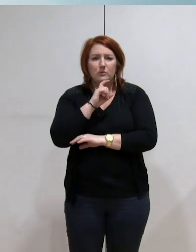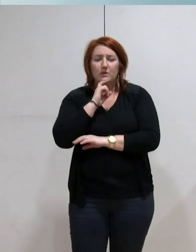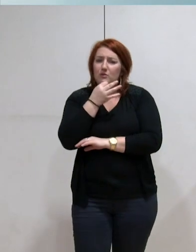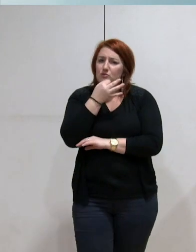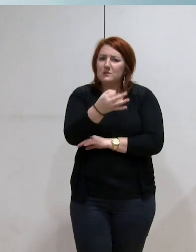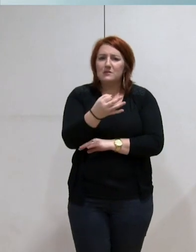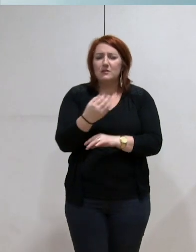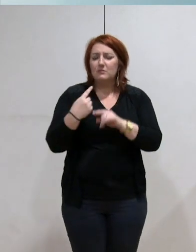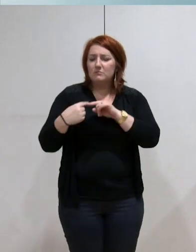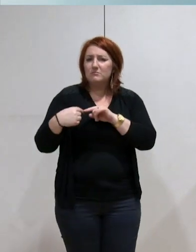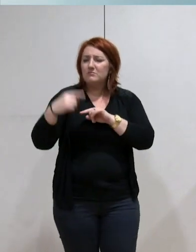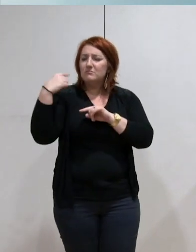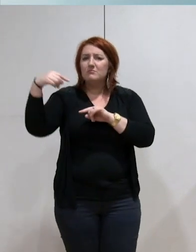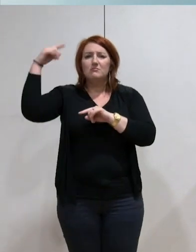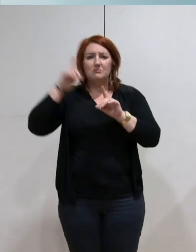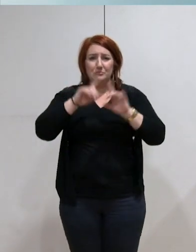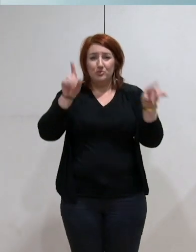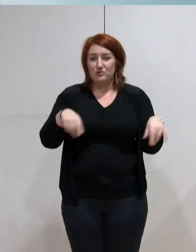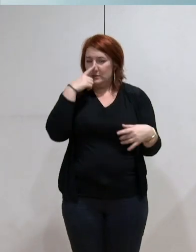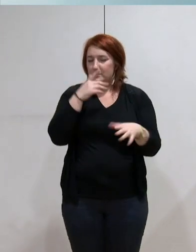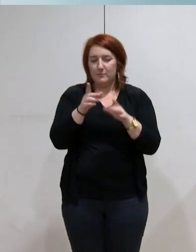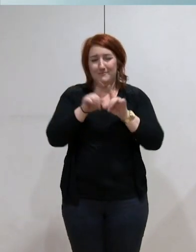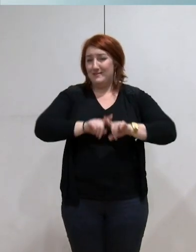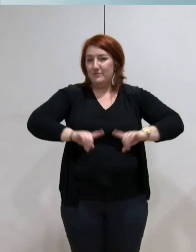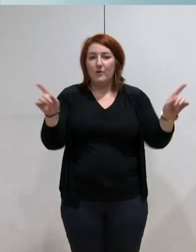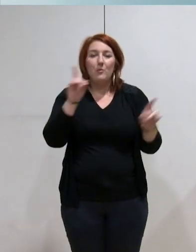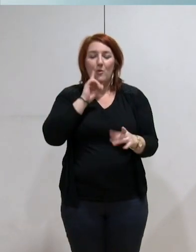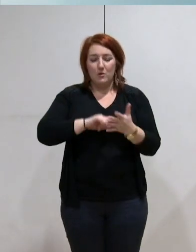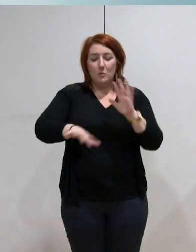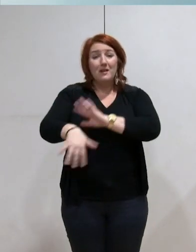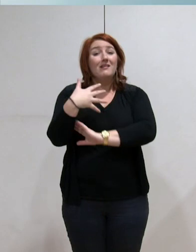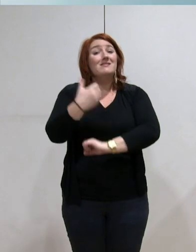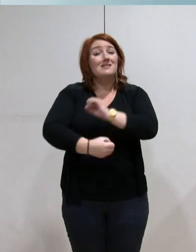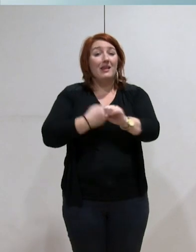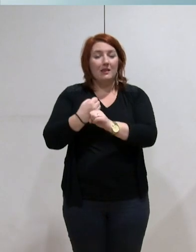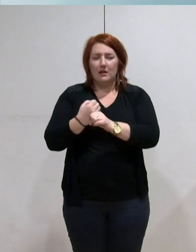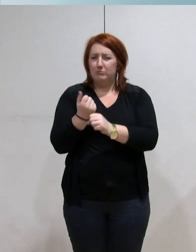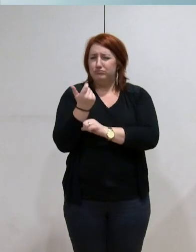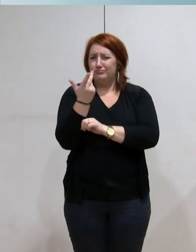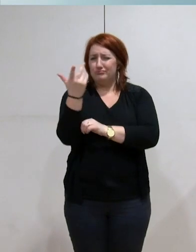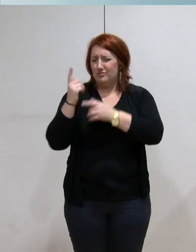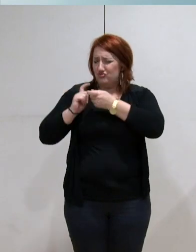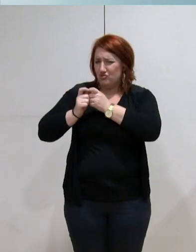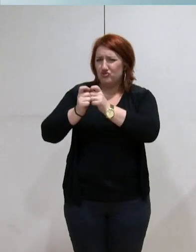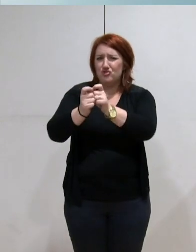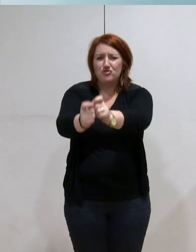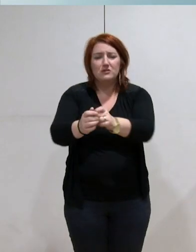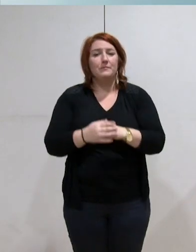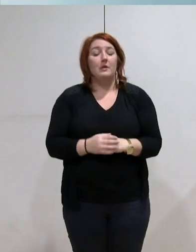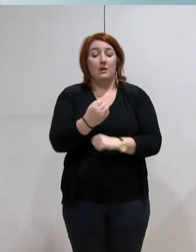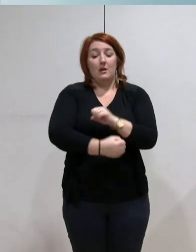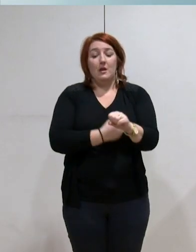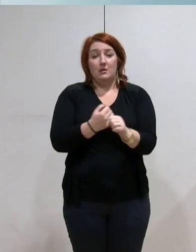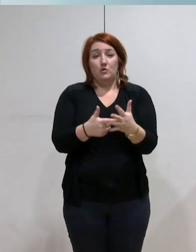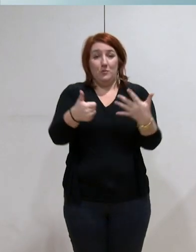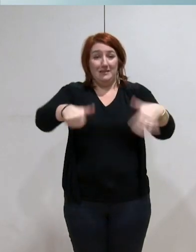l'ont précédé car beaucoup de choses ont changé en 2015 et 2016 sera placé sous le